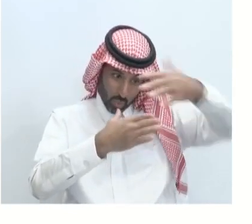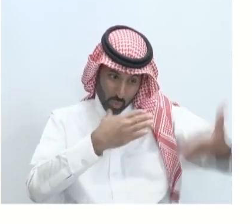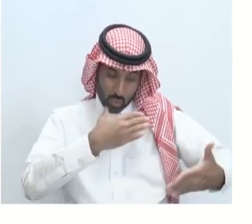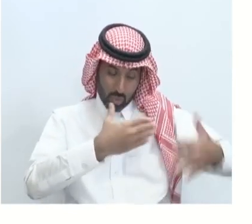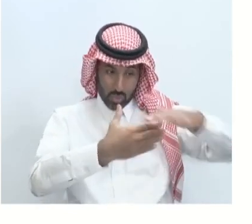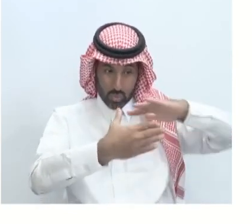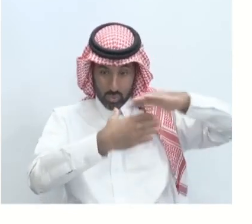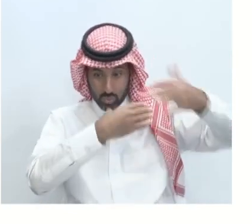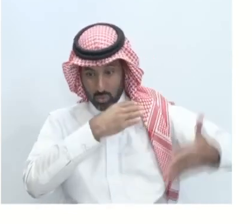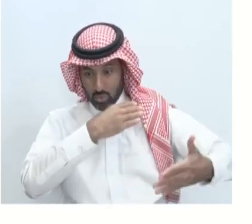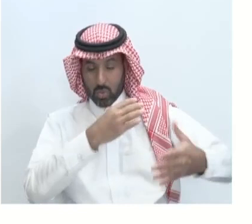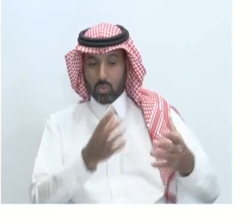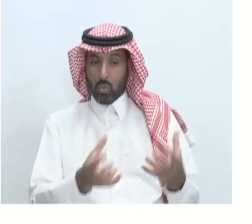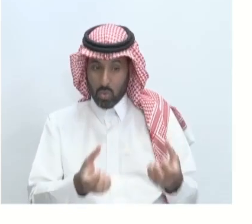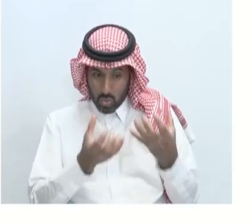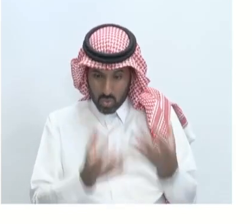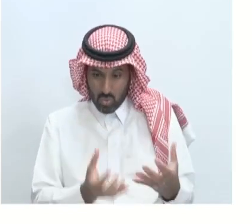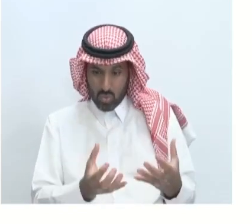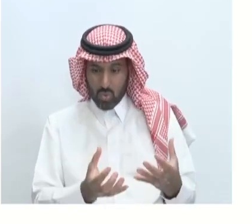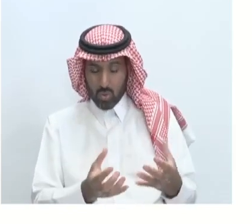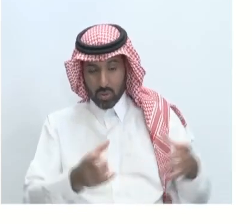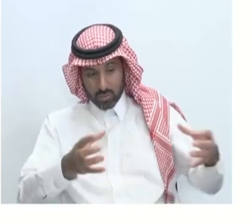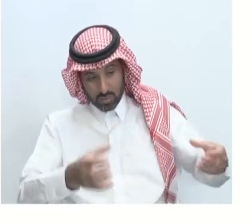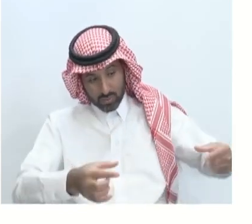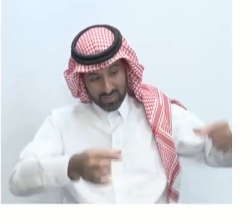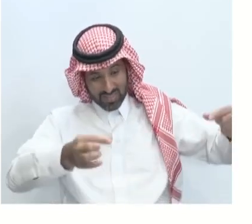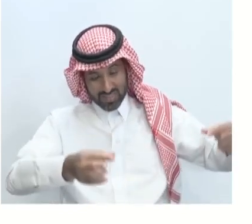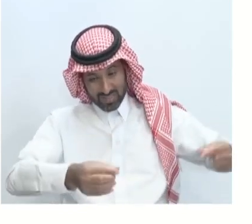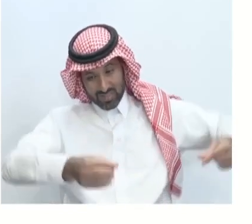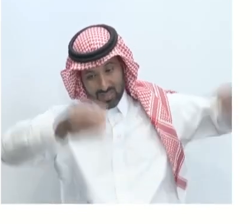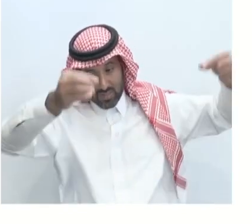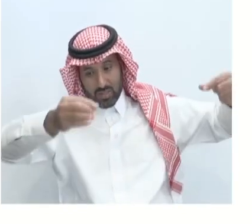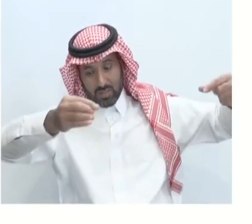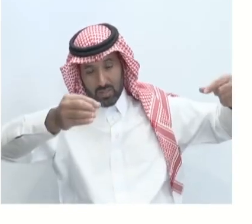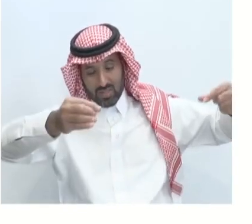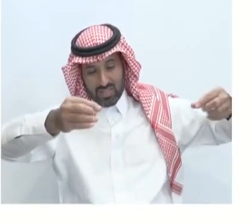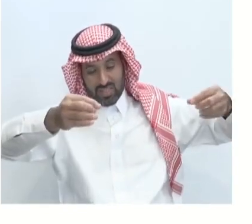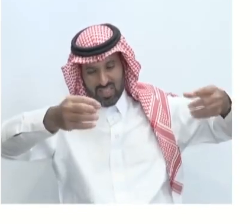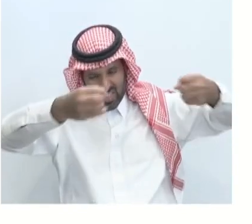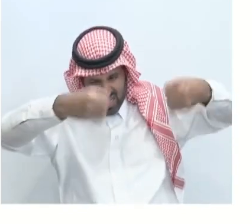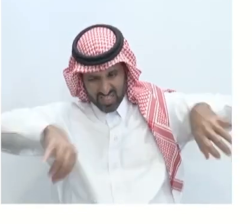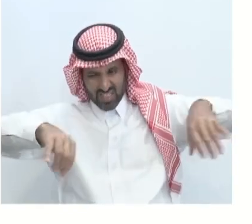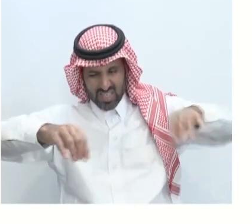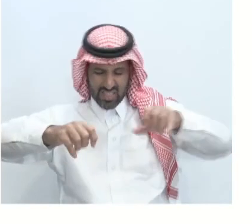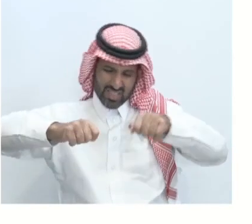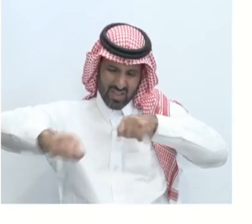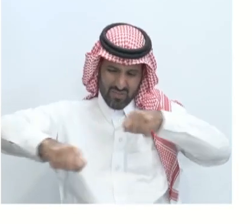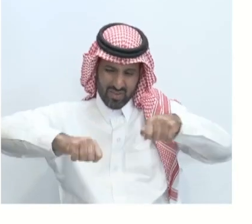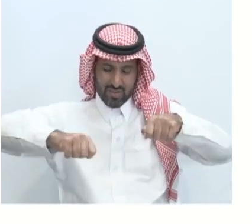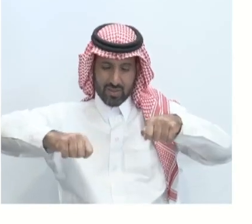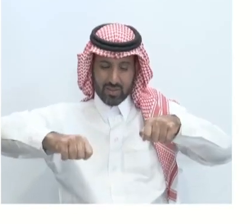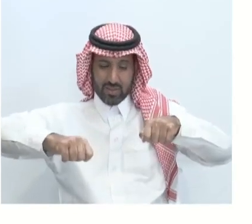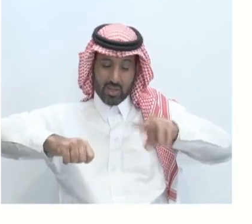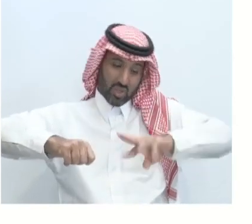وتحمل عاده او تحمل عاده من اطرافها مما قد يعرضها لبعض الانحناءات